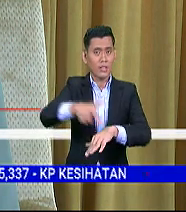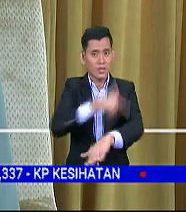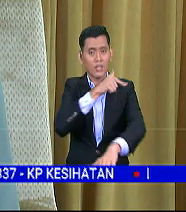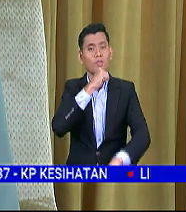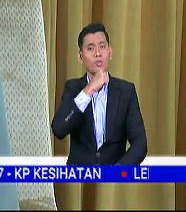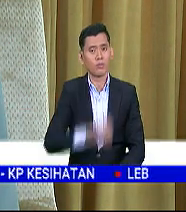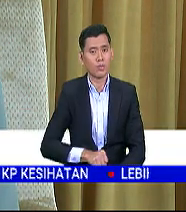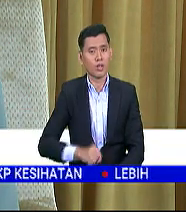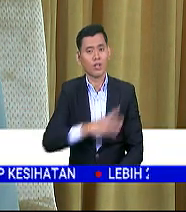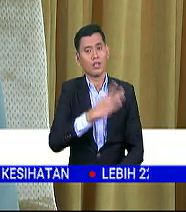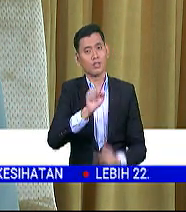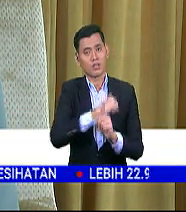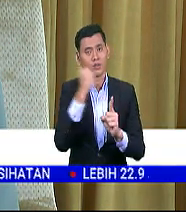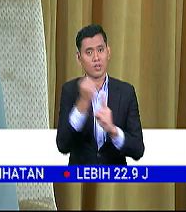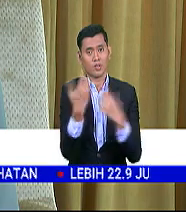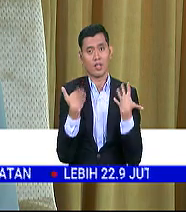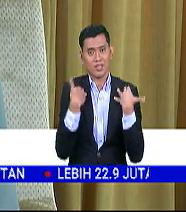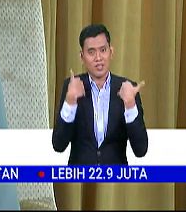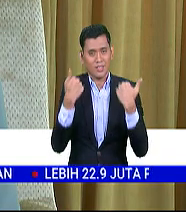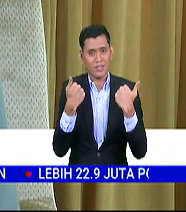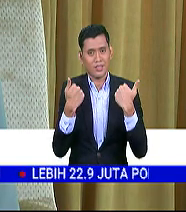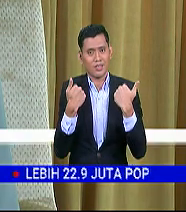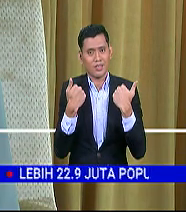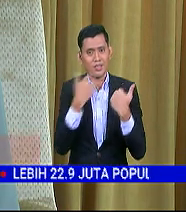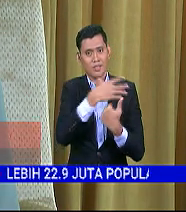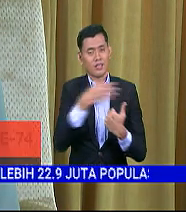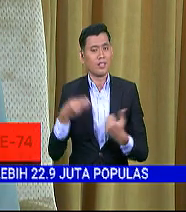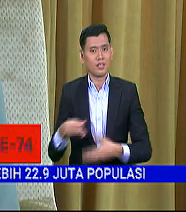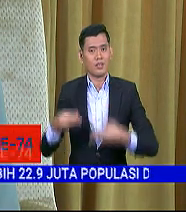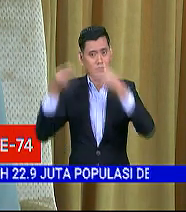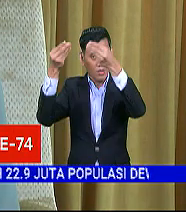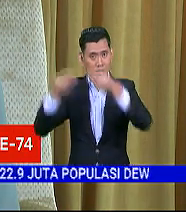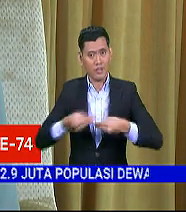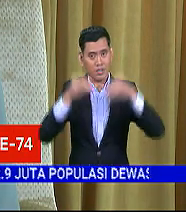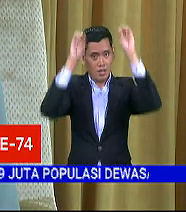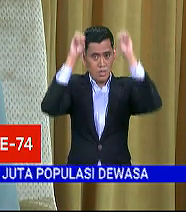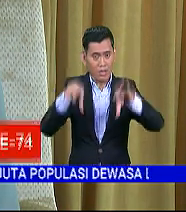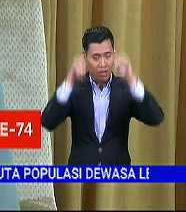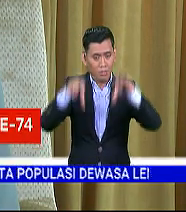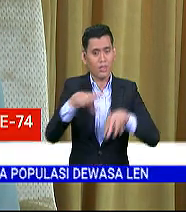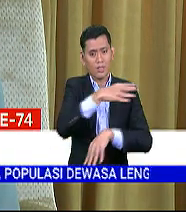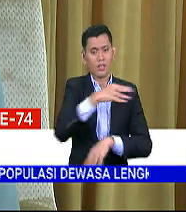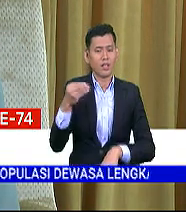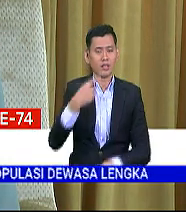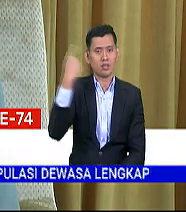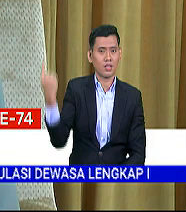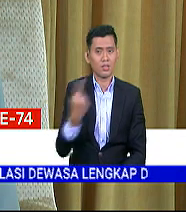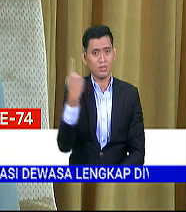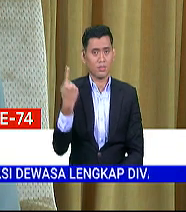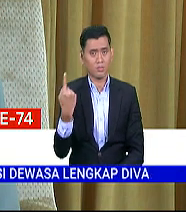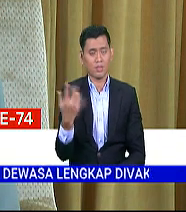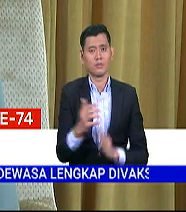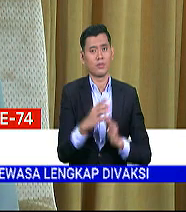Tuanku di dalam keadaan sihat walafiat, dilimpahi rahmat dan diselubungi taufik dan